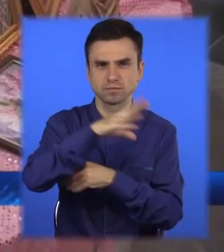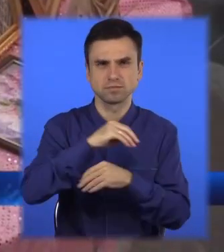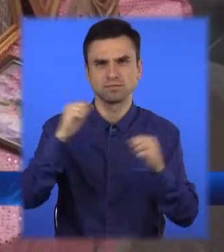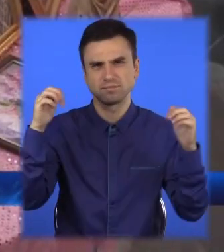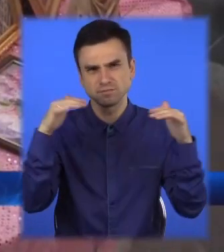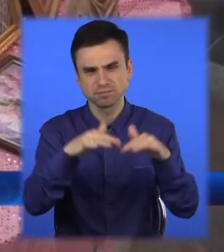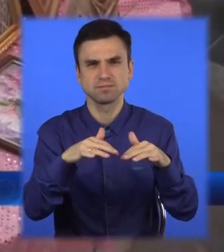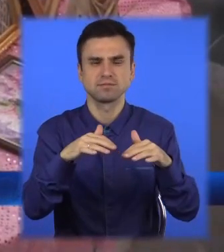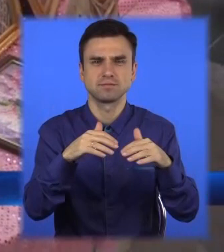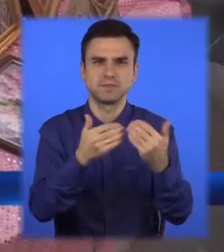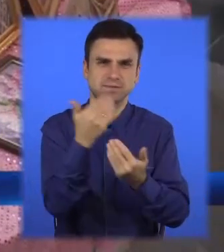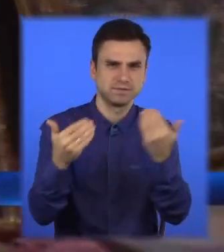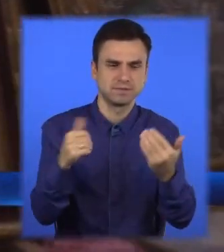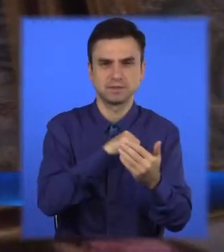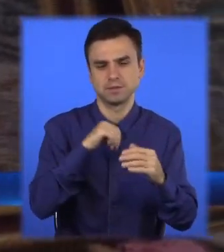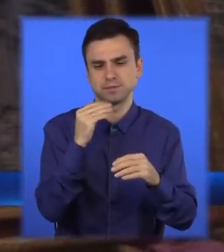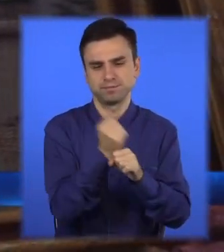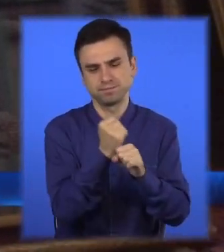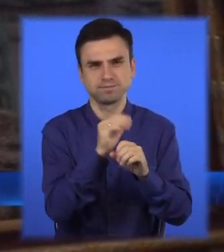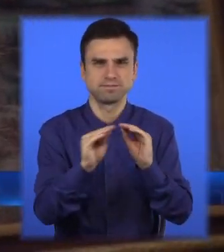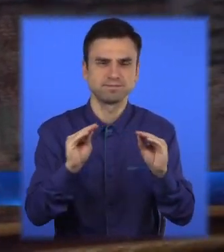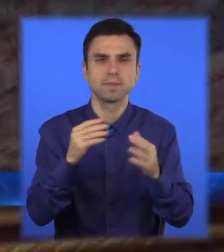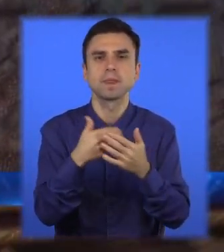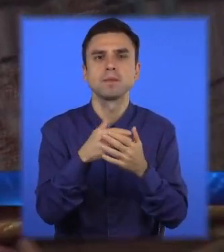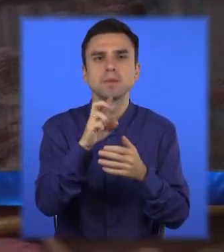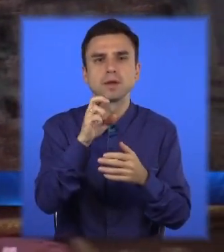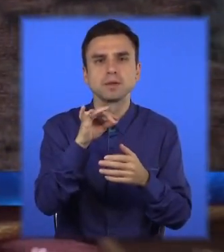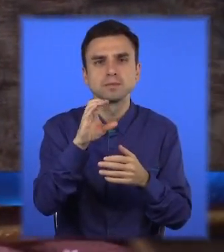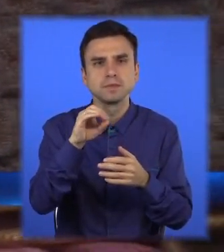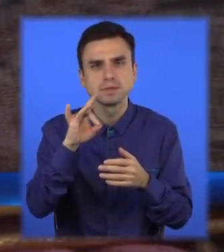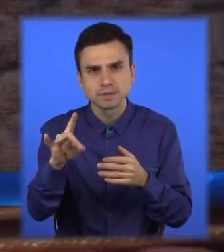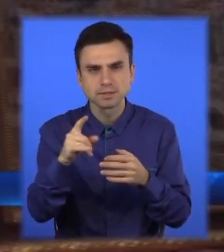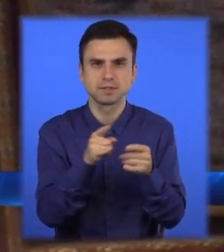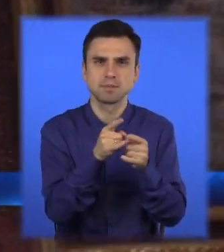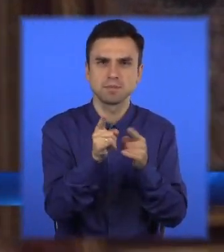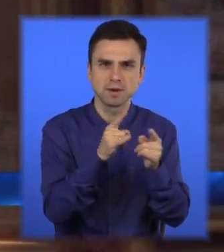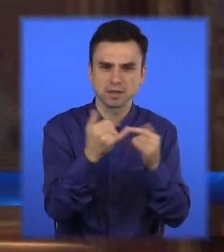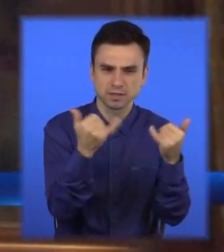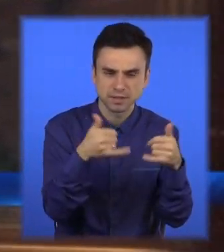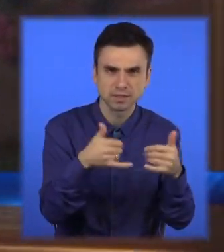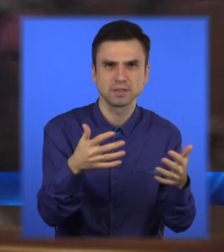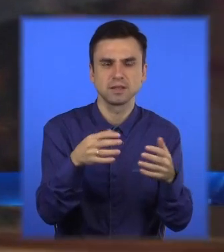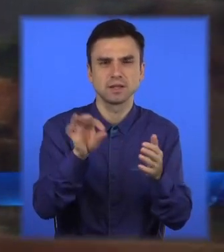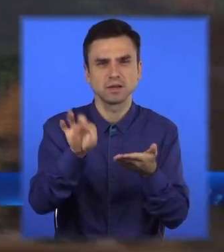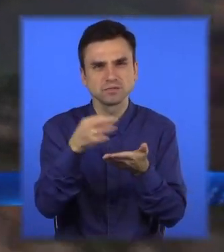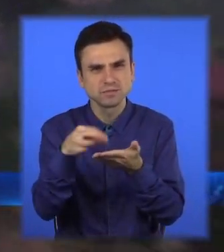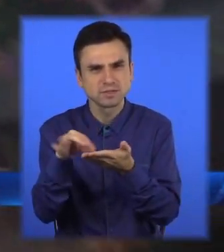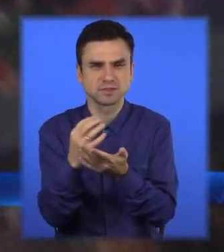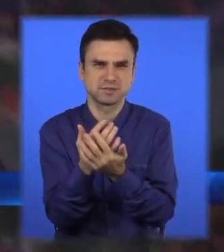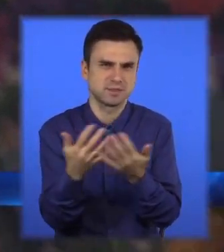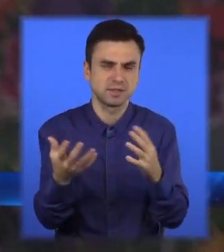віку продемонстрували свої витвори з бісеру, мила та вишивки. Загалом подія зібрала до 500 містян.